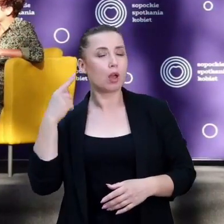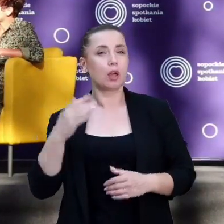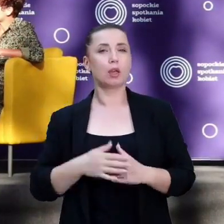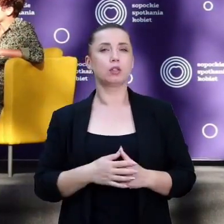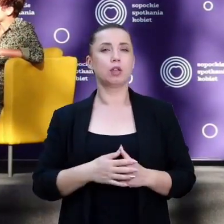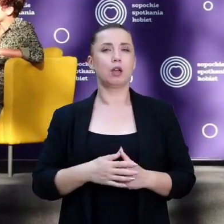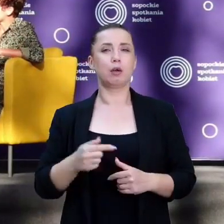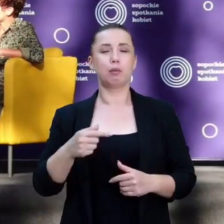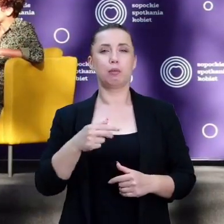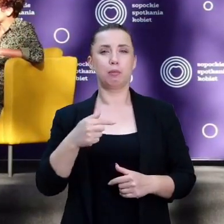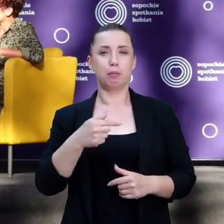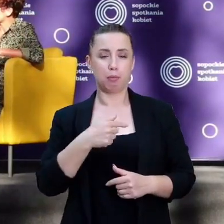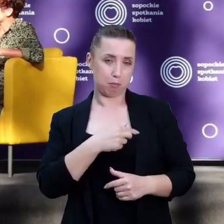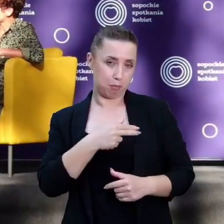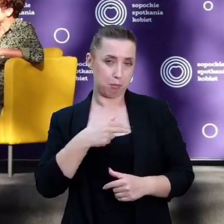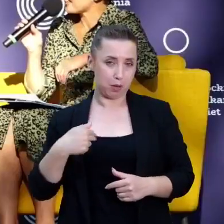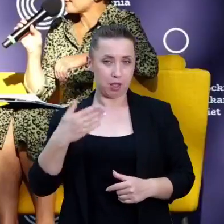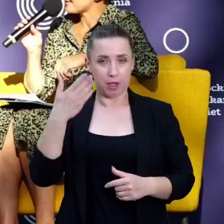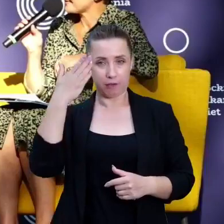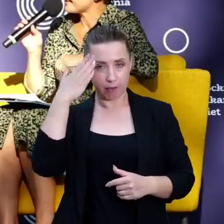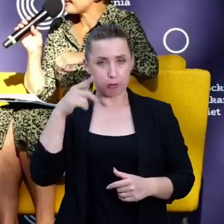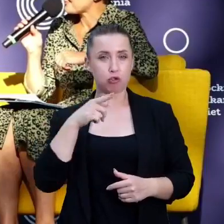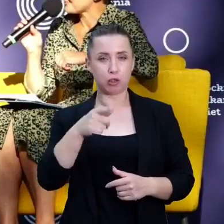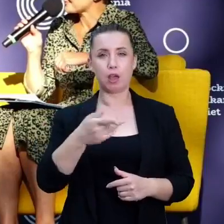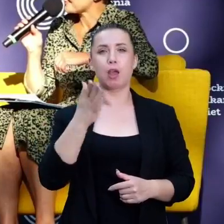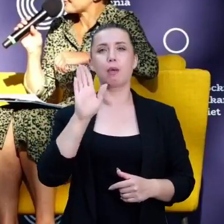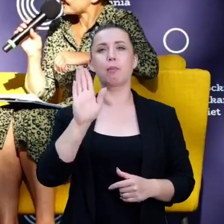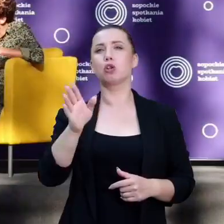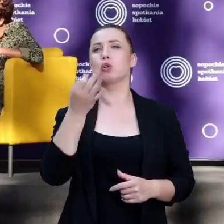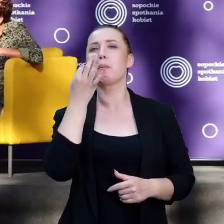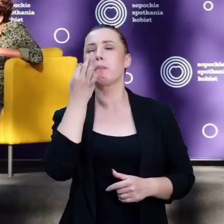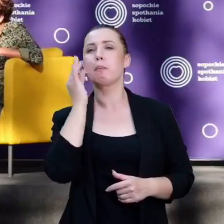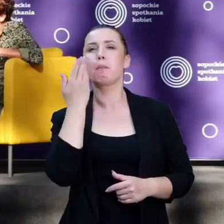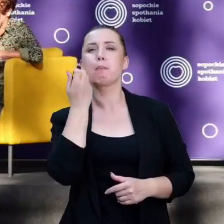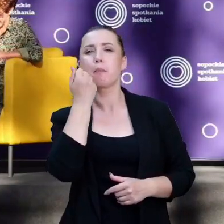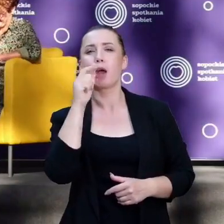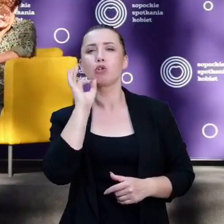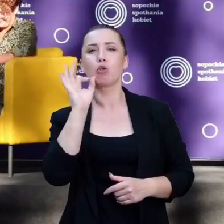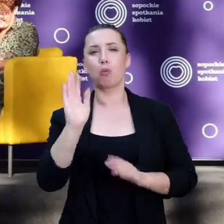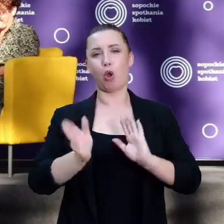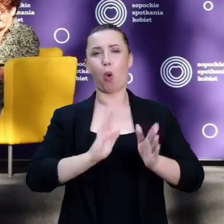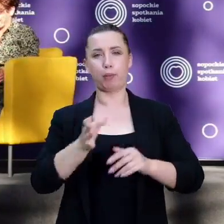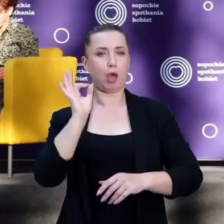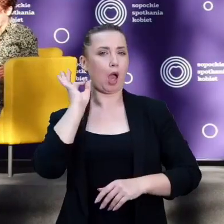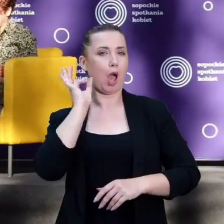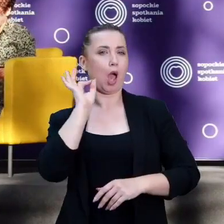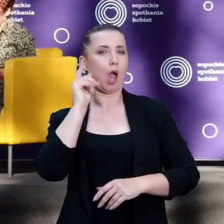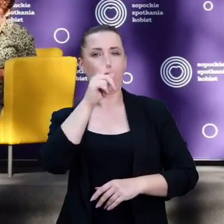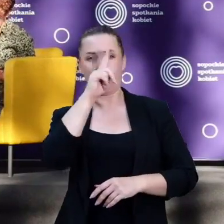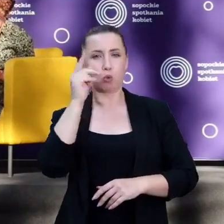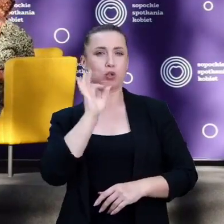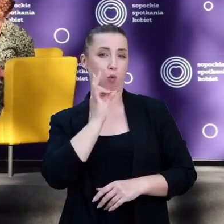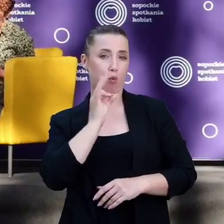szerzej. Wiemy, że jesteś takim bardzo dobrym drugiem dla młodych ludzi. Dziękuję cię serdecznie.